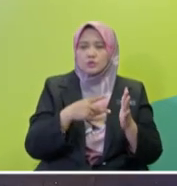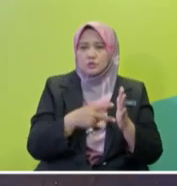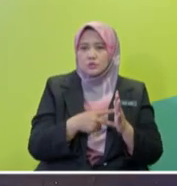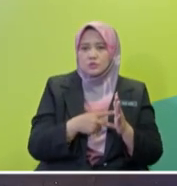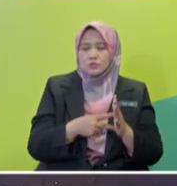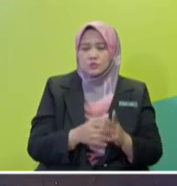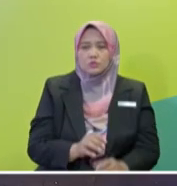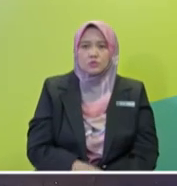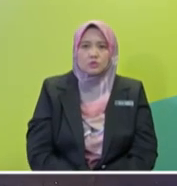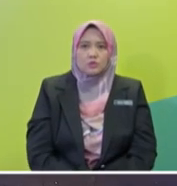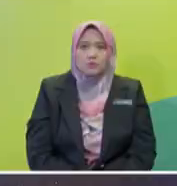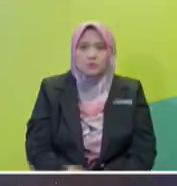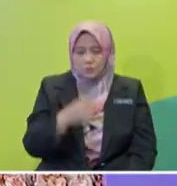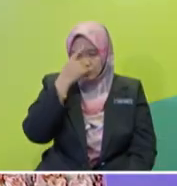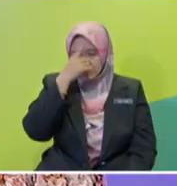akan